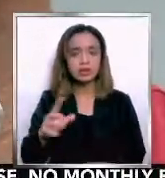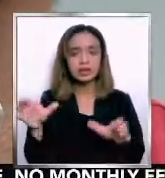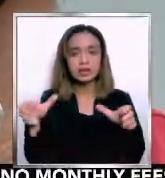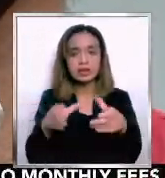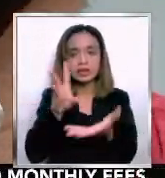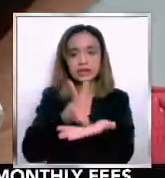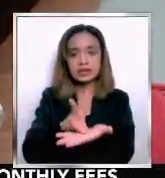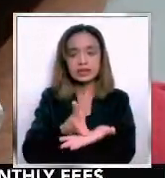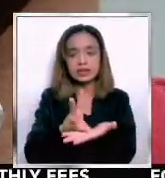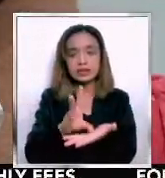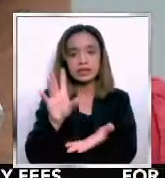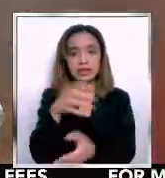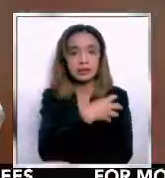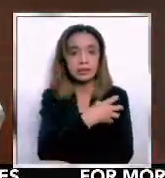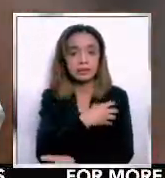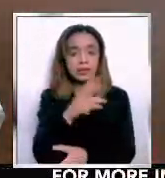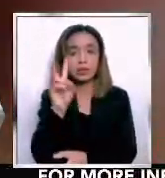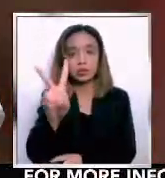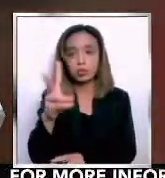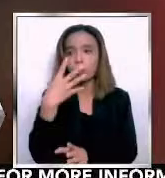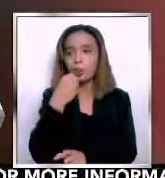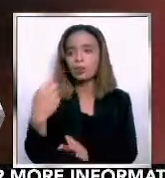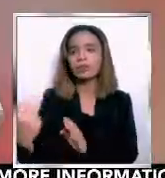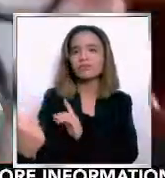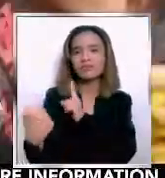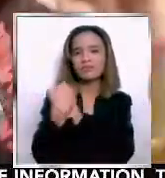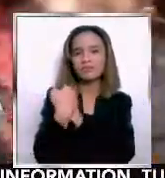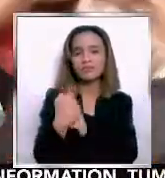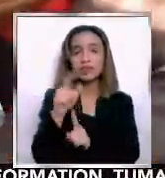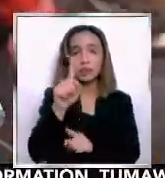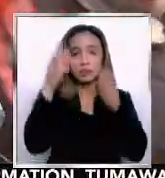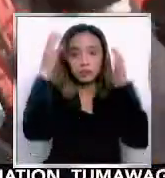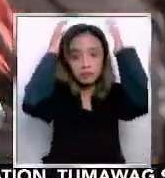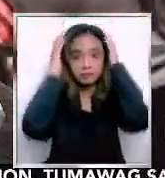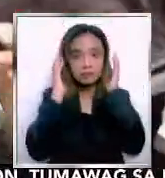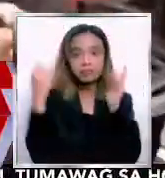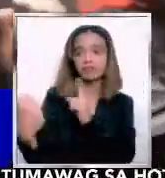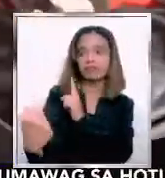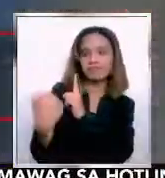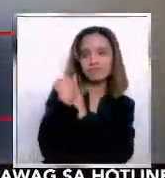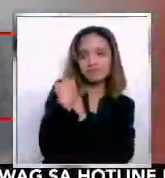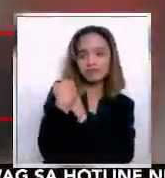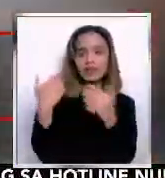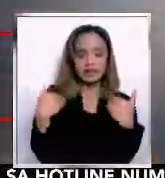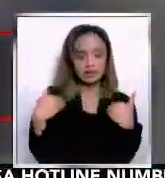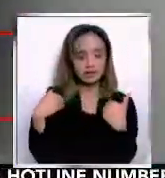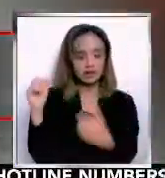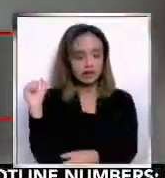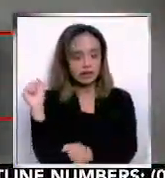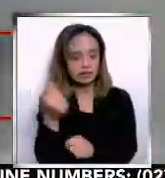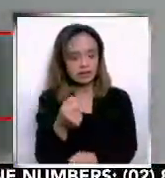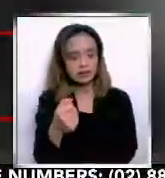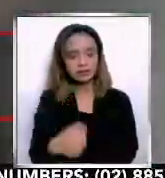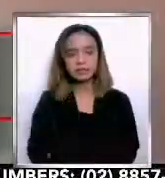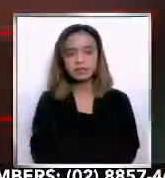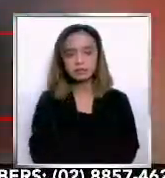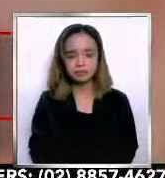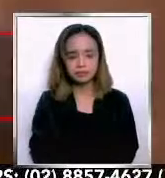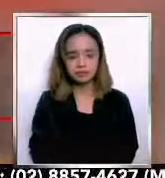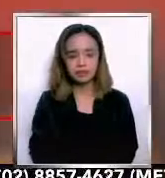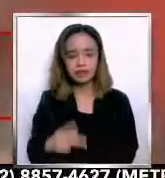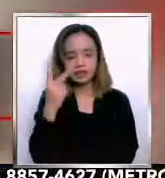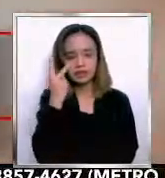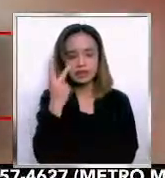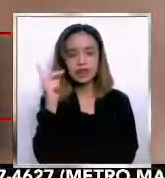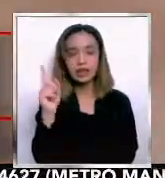ireklamo ang 2 nanakit daw sa kanya, ang naka-helmet na nanuntok at ang may hawak ng palakol. So parang identify natin is yung may